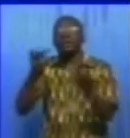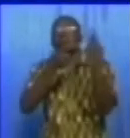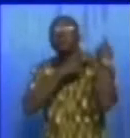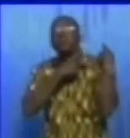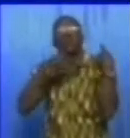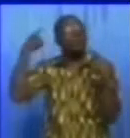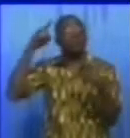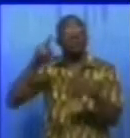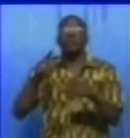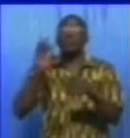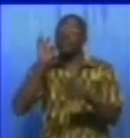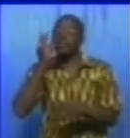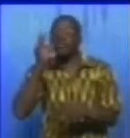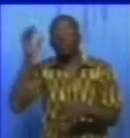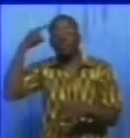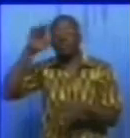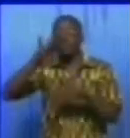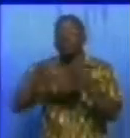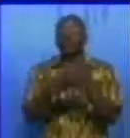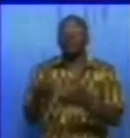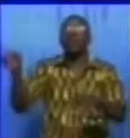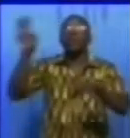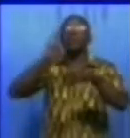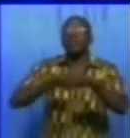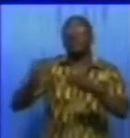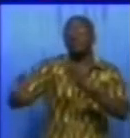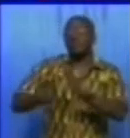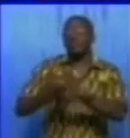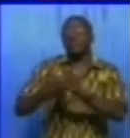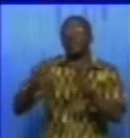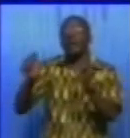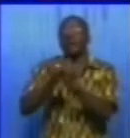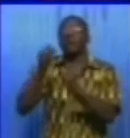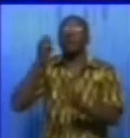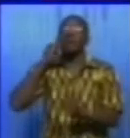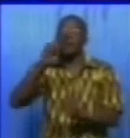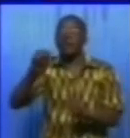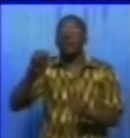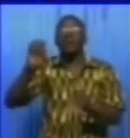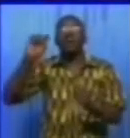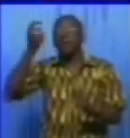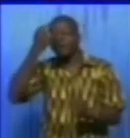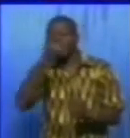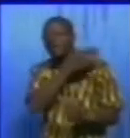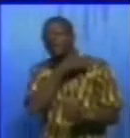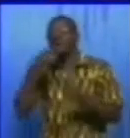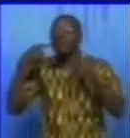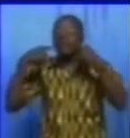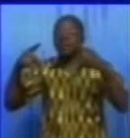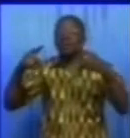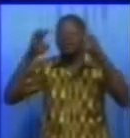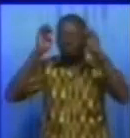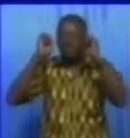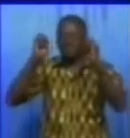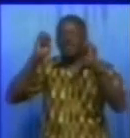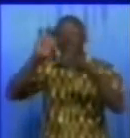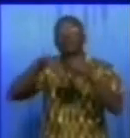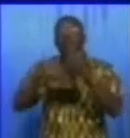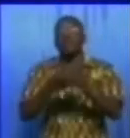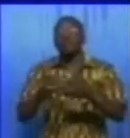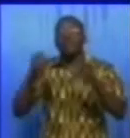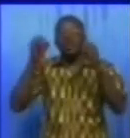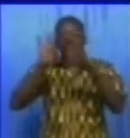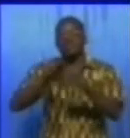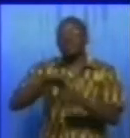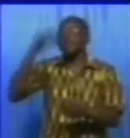heures d'encadrement. Elle a mis au point ces techniques car selon elle, la grammaire française telle qu'enseignée ne permet pas à tous les esprits de s'en